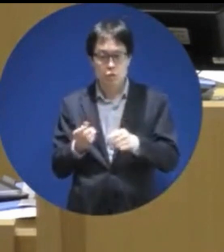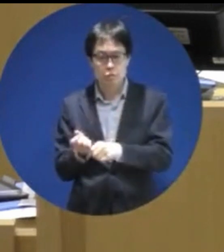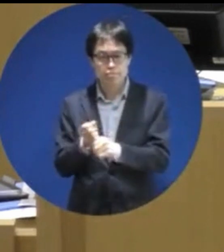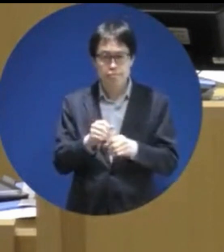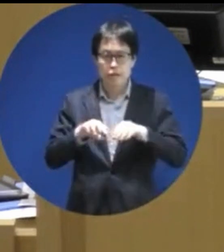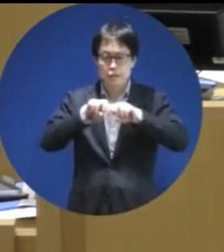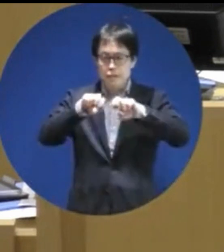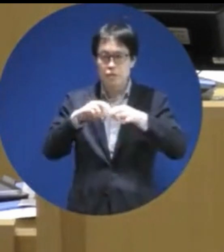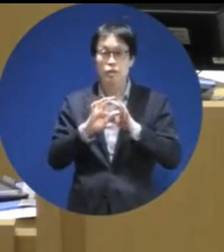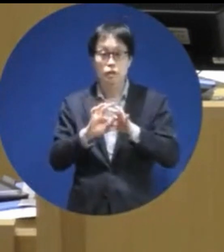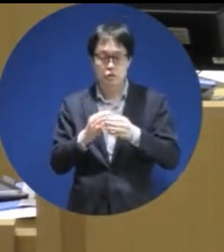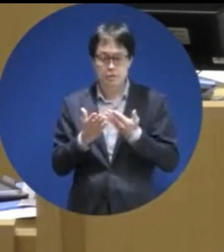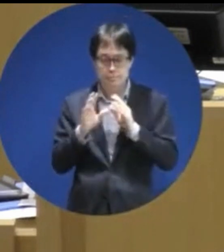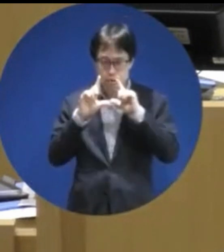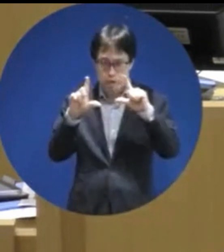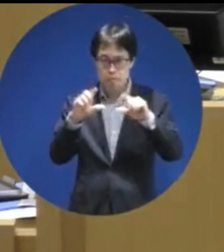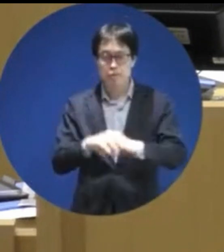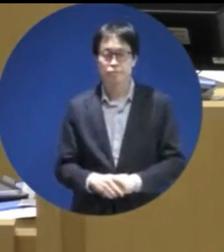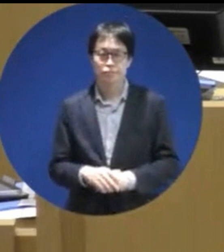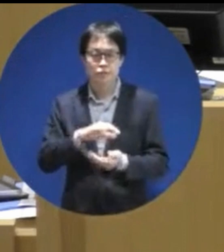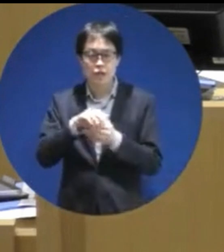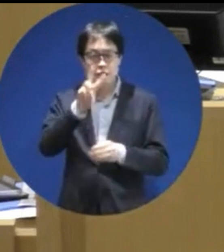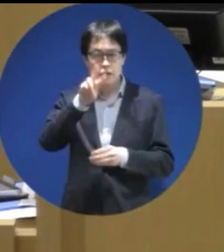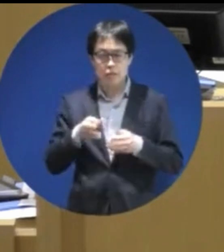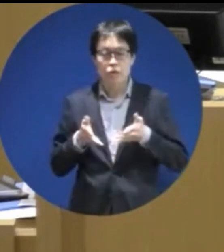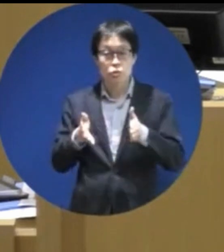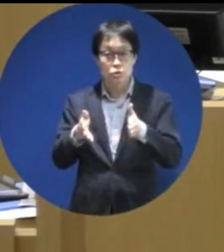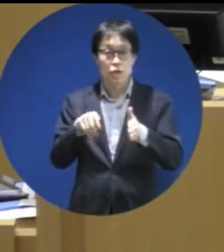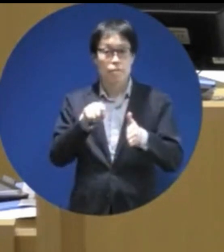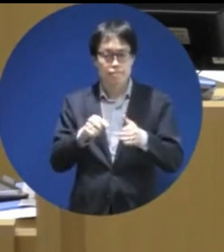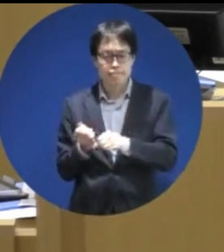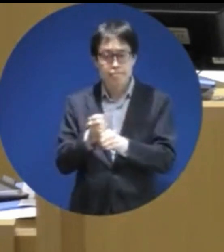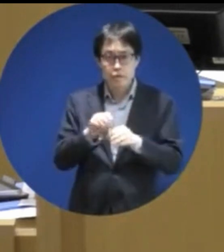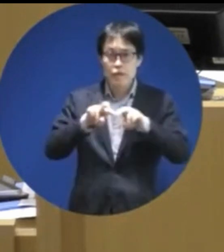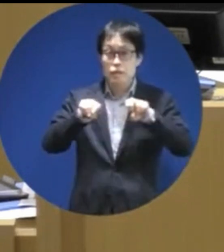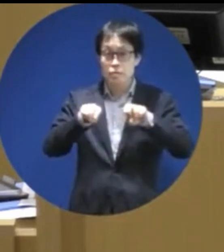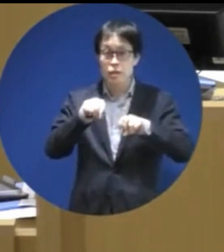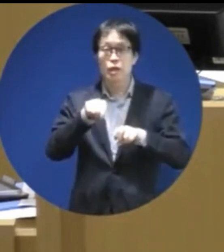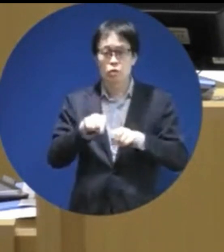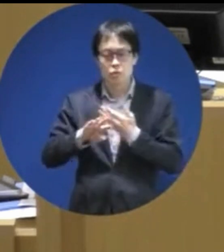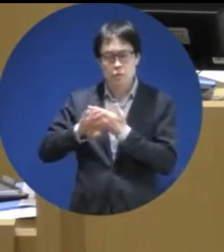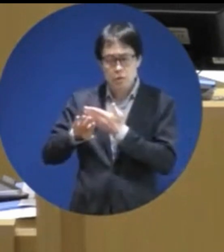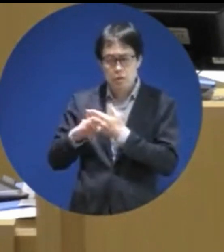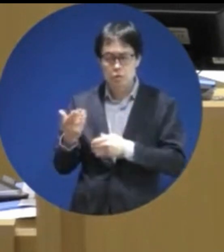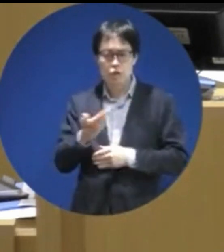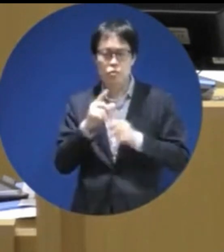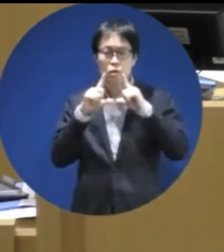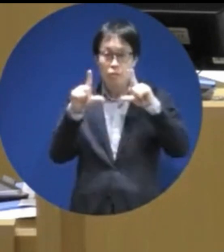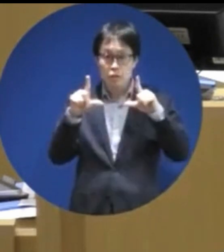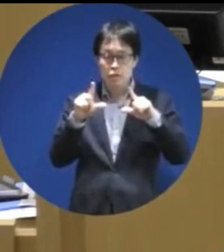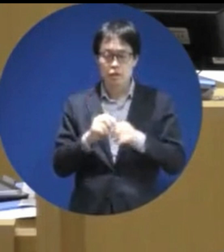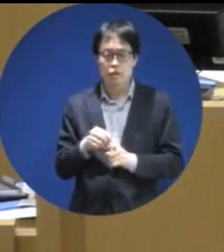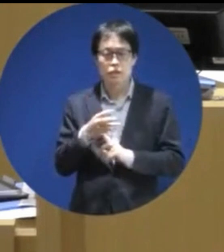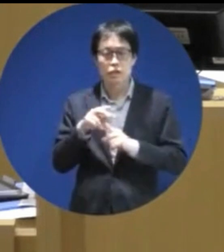2点のお尋ねに一括してお答えします。玉川上水給水流緑道再整備については、先ほど高井派のご質問にお答えしたとおり、